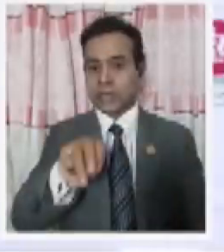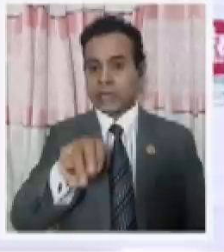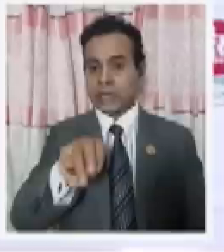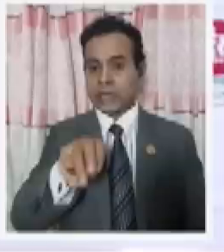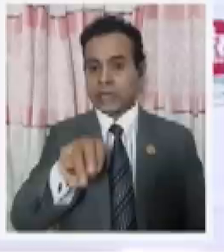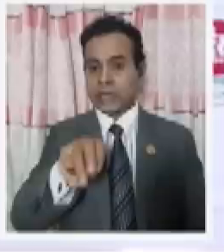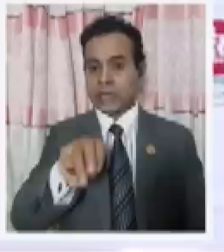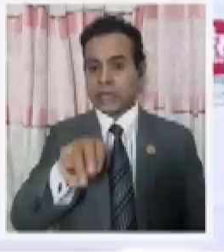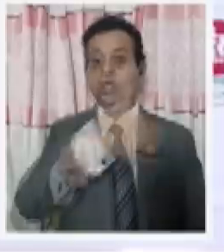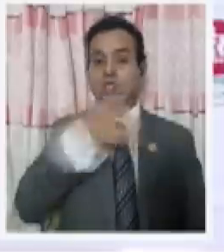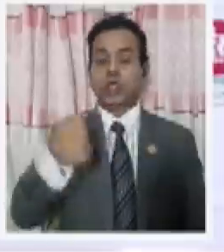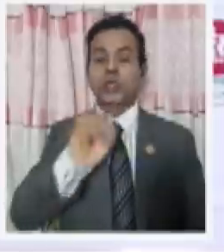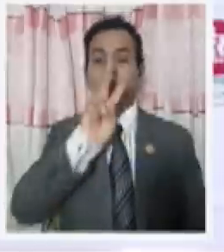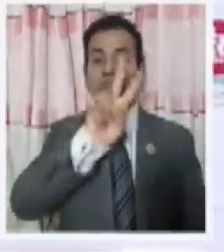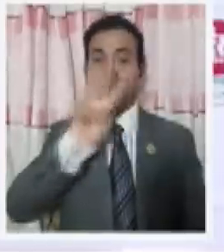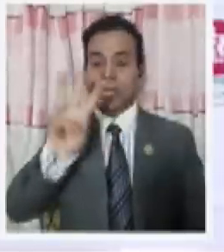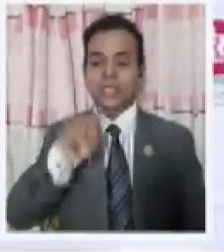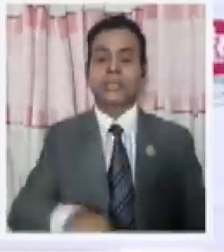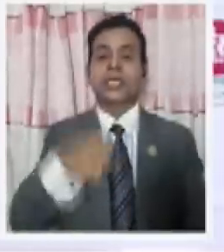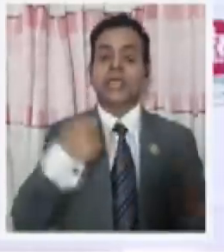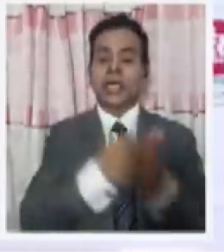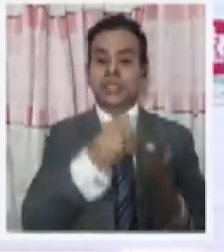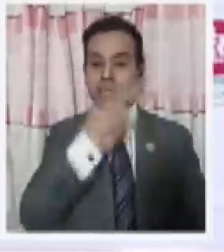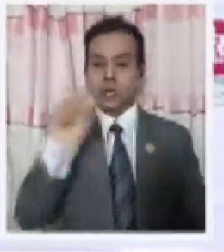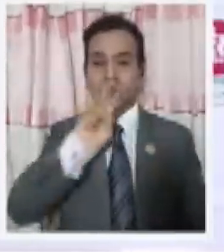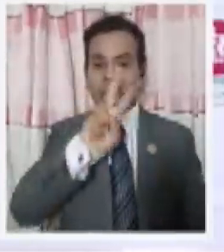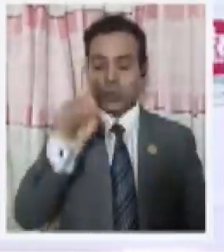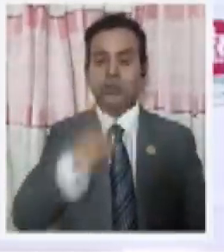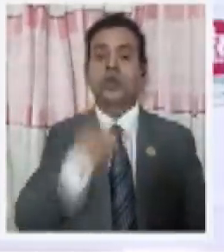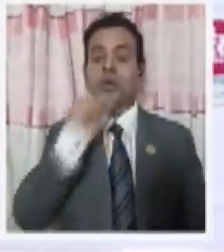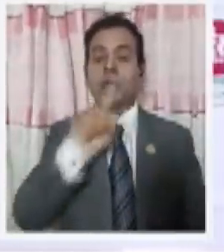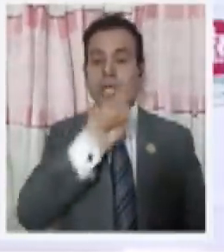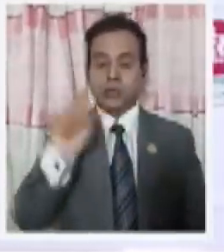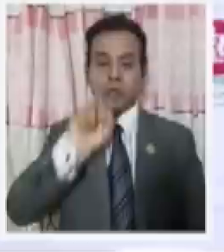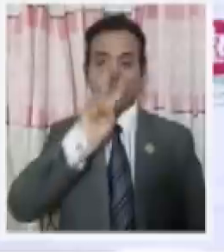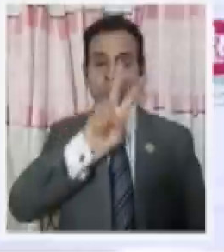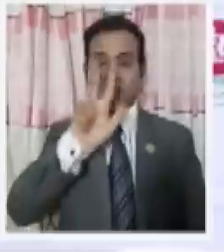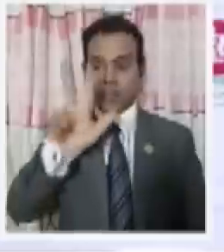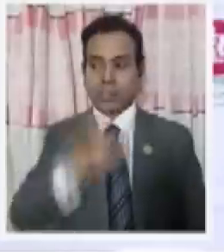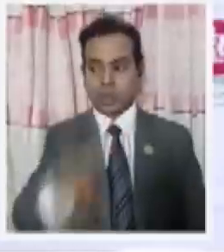যারা 24 ঘন্টায় মৃত্যুবরণ করেছেন তাদের মধ্যে হাসপাতালে মৃত্যুবরণ করেছেন 34 জন, বাড়িতে 5 জন।